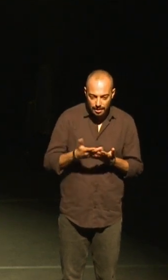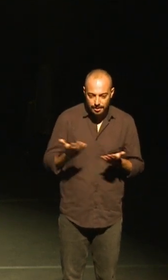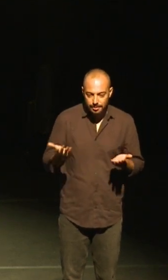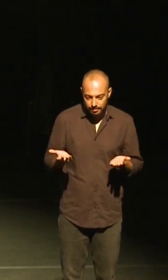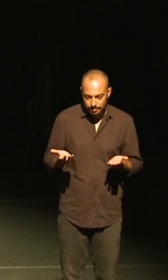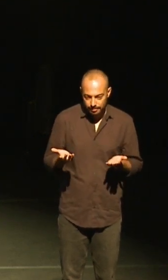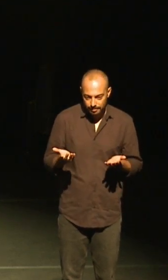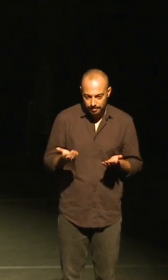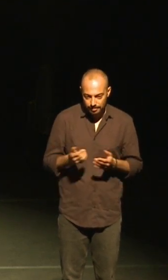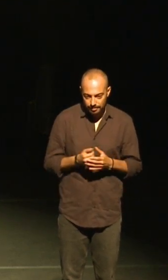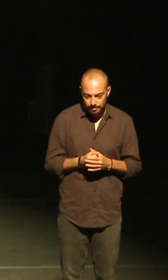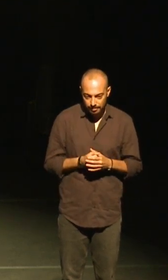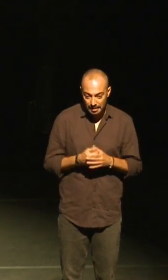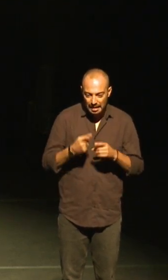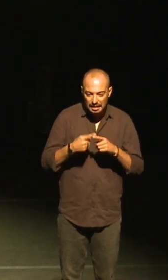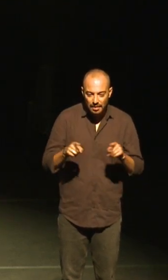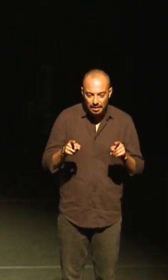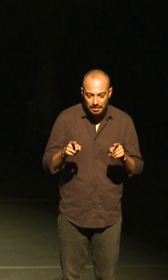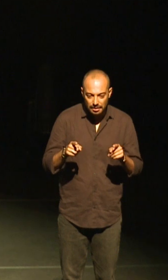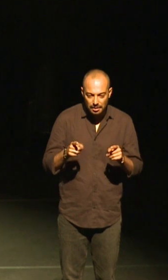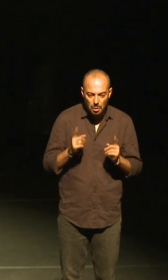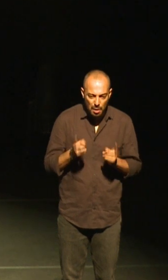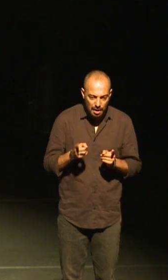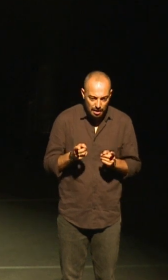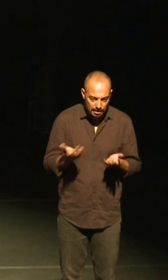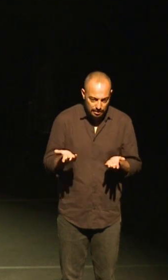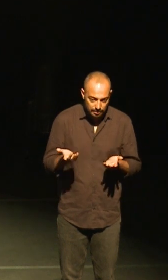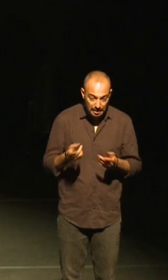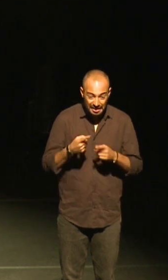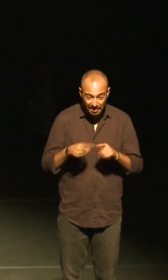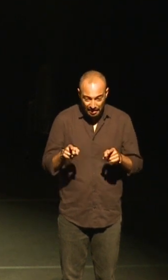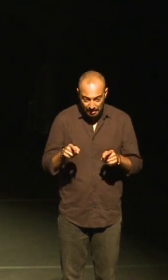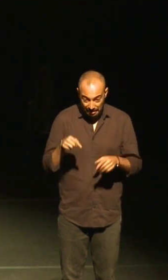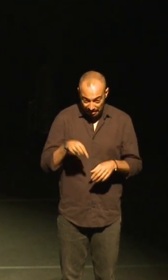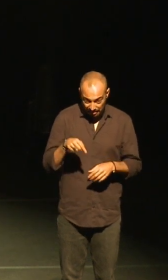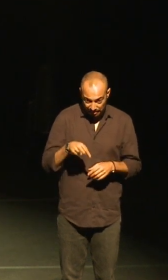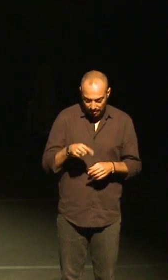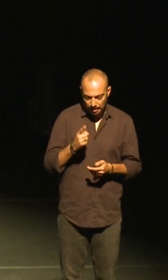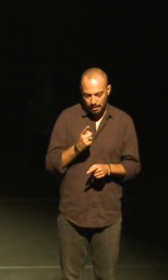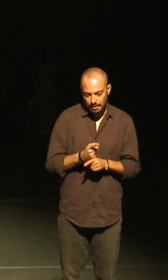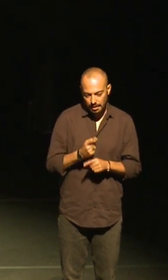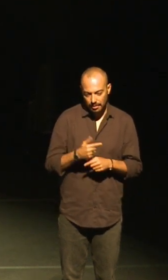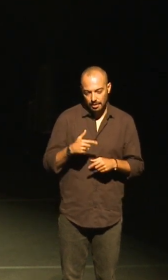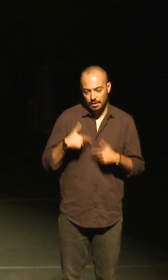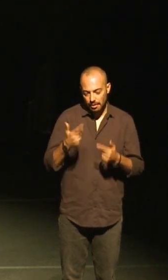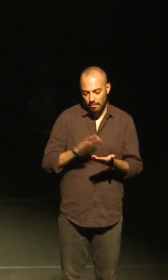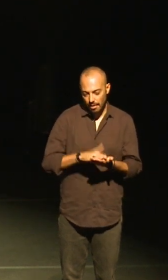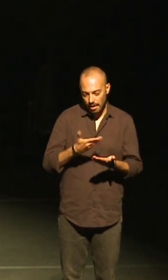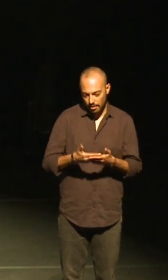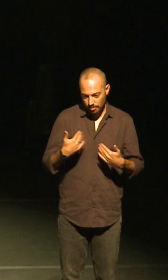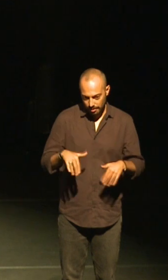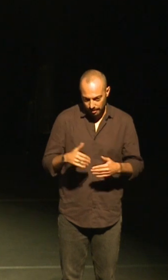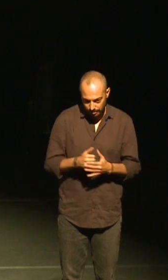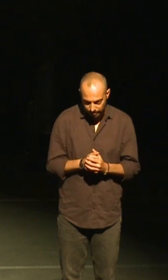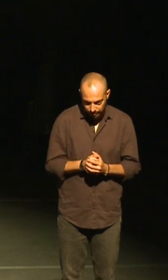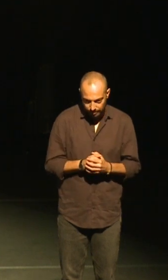ad accogliere la diversità a capire che la diversità Insomma va valorizzata Come va valorizzato tutta la